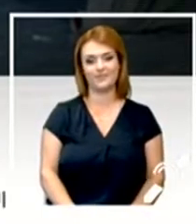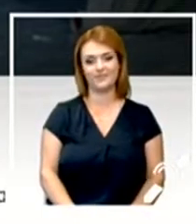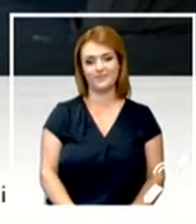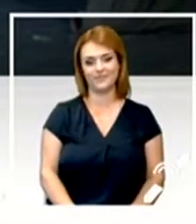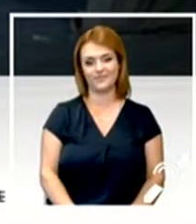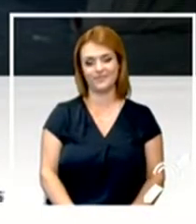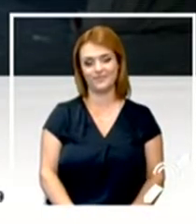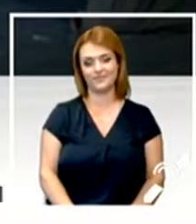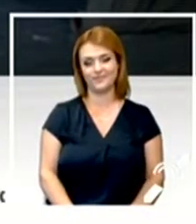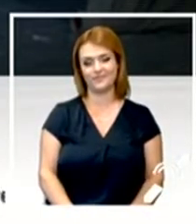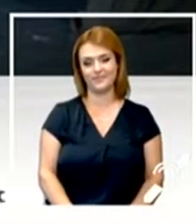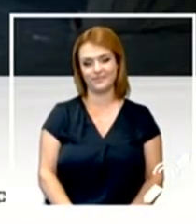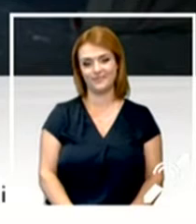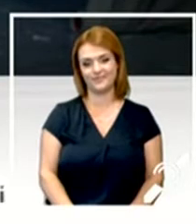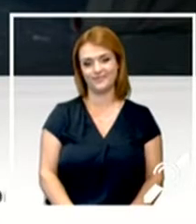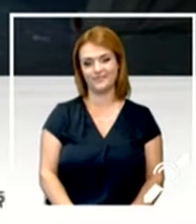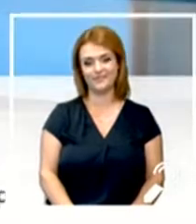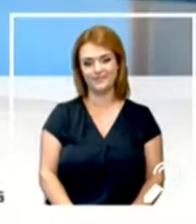suflet. Atât de aici și Vadim, mai legătura.